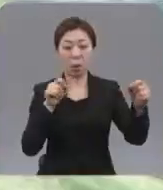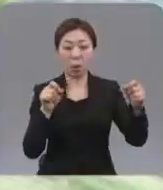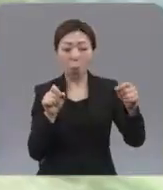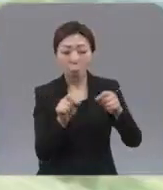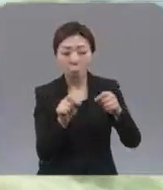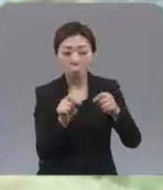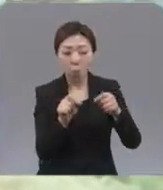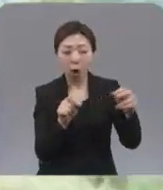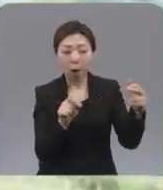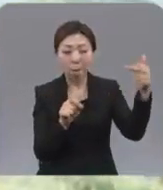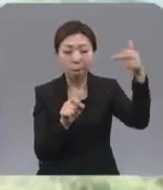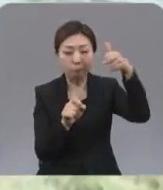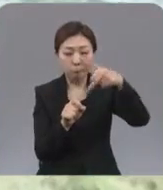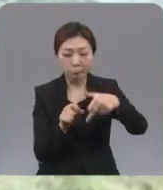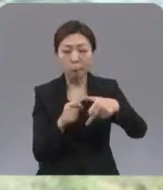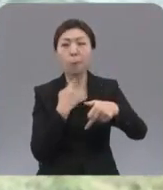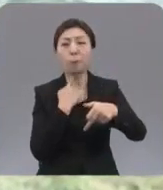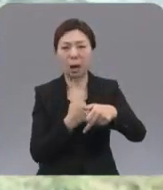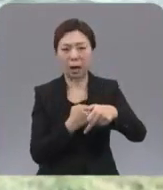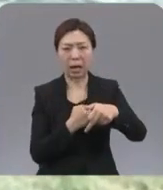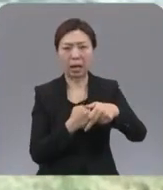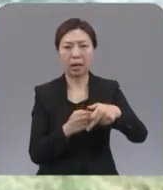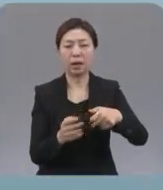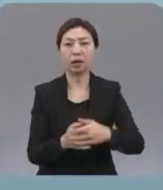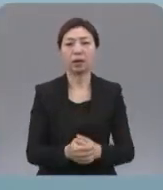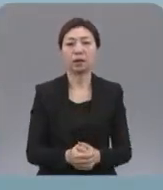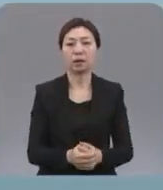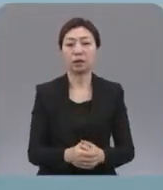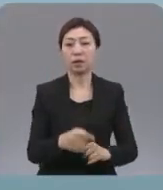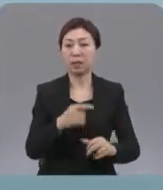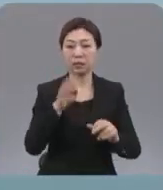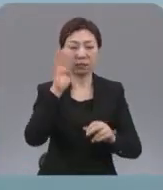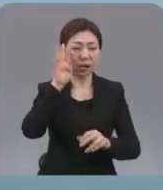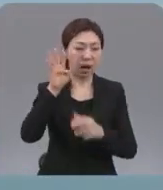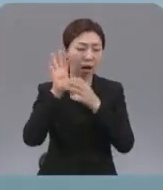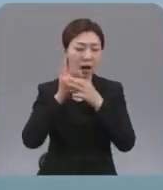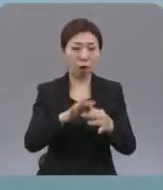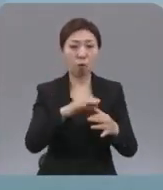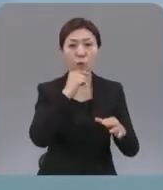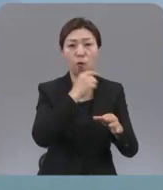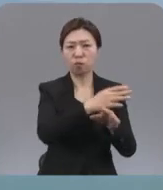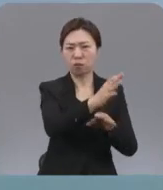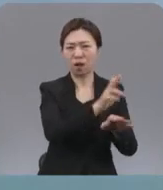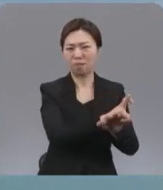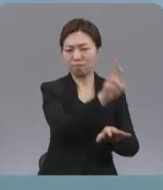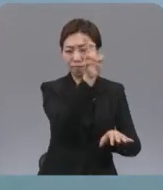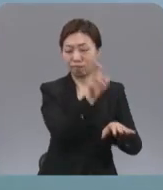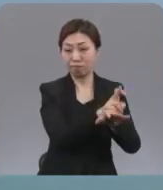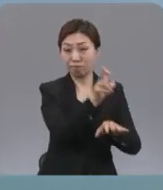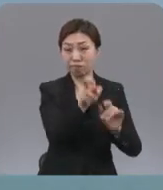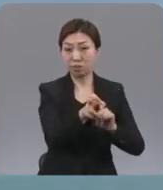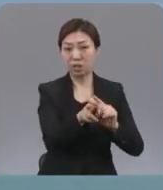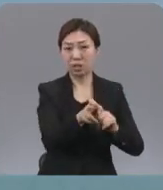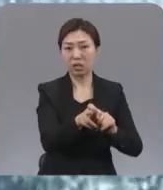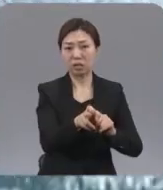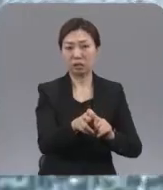击，并没有做出任何故意的威胁行为。据悉，北韩在时隔一年零